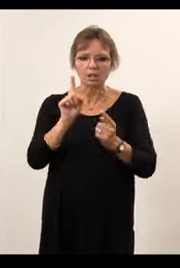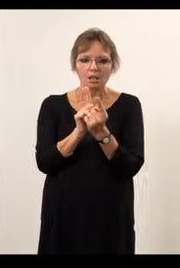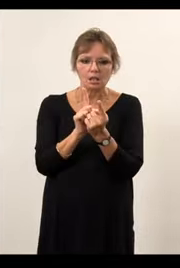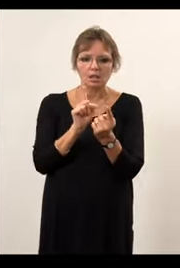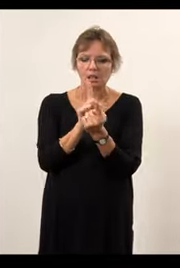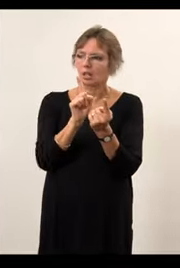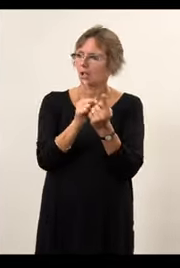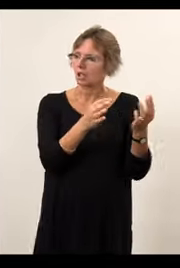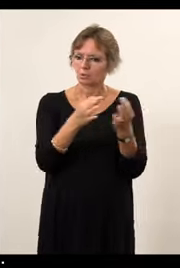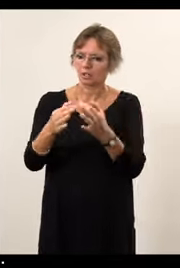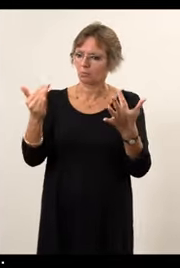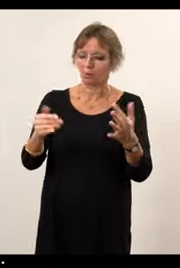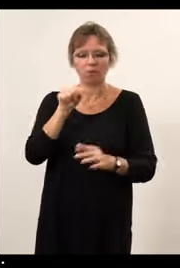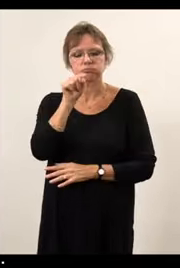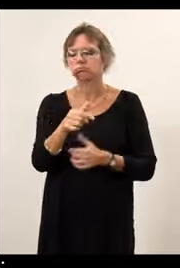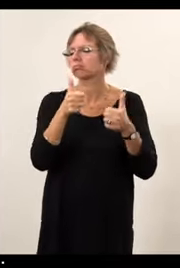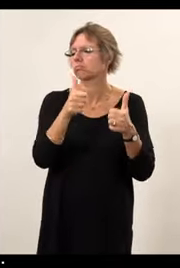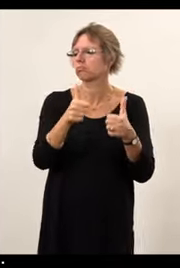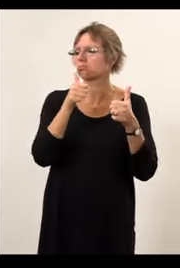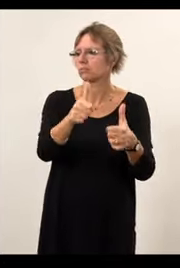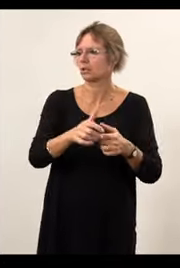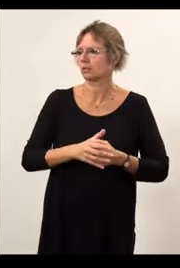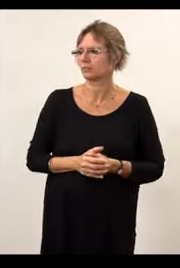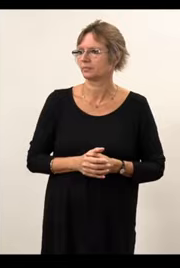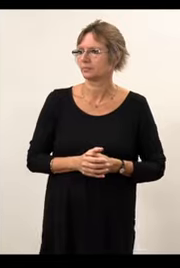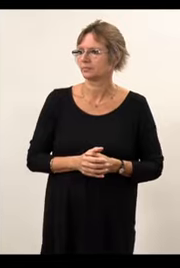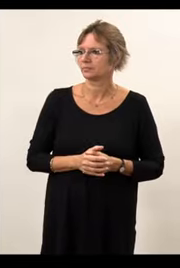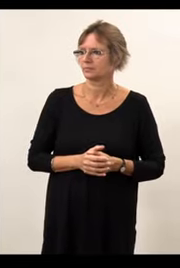j'étais obligé de voir. Lui, c'est vraiment un type bien.